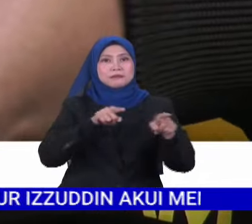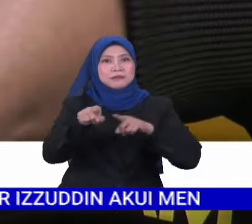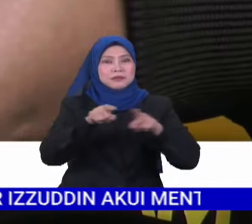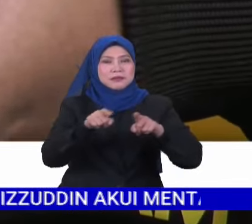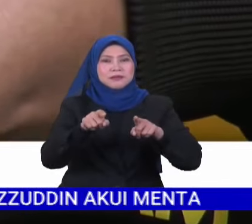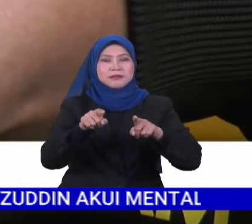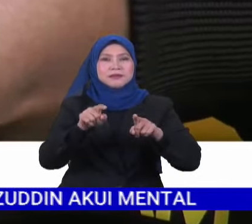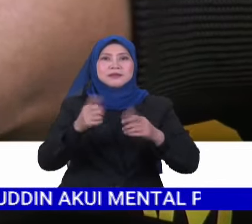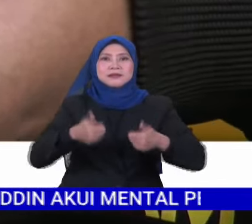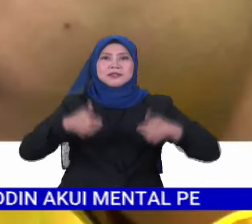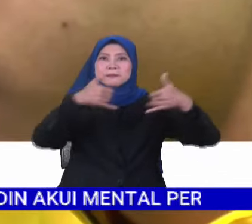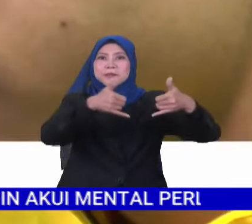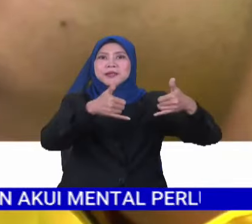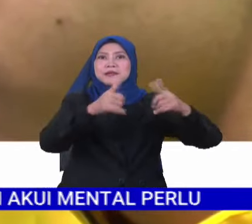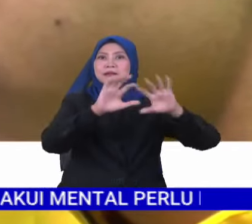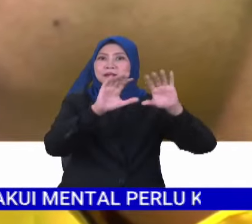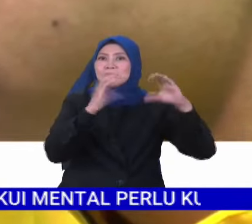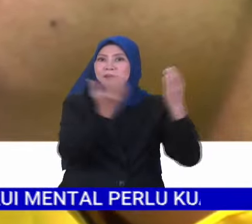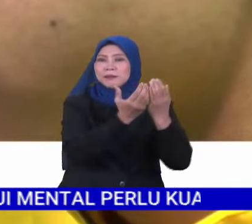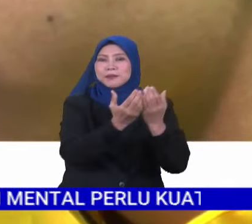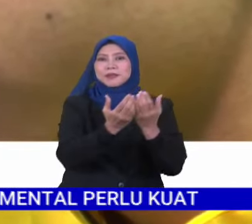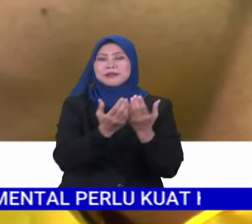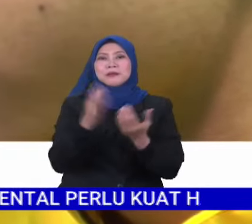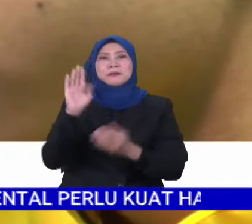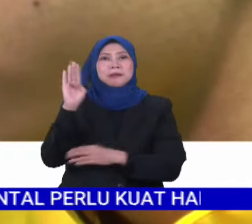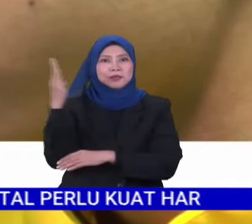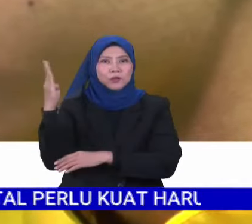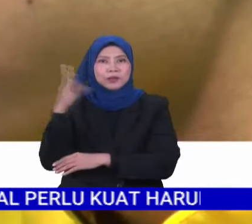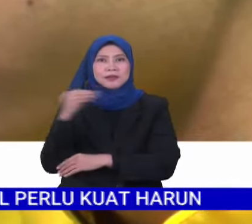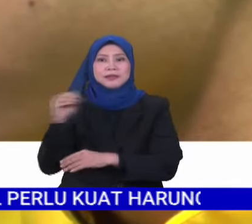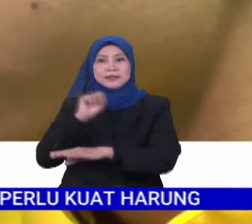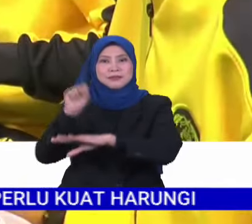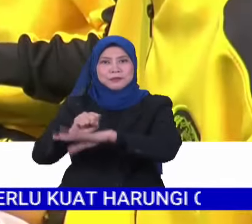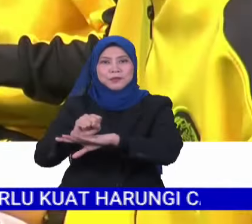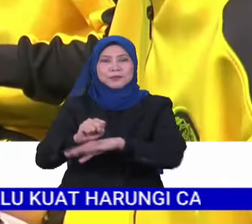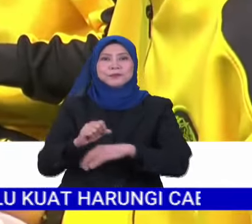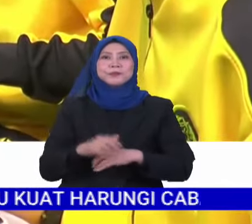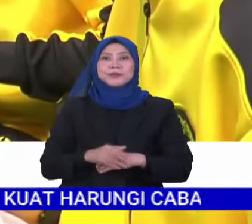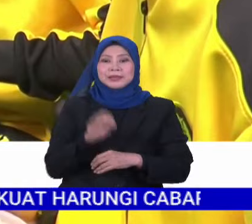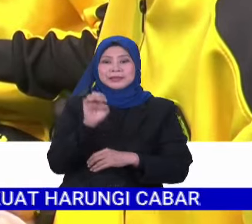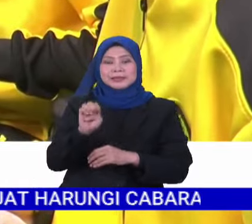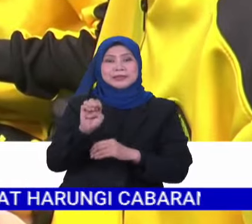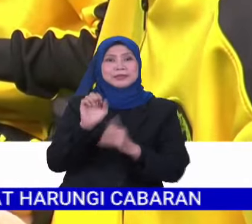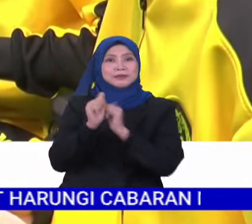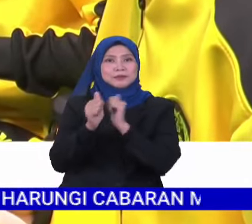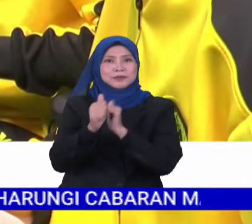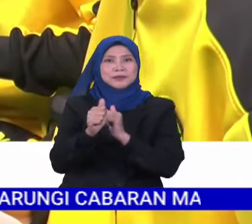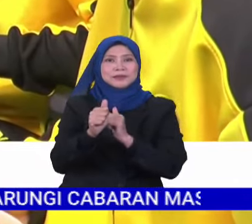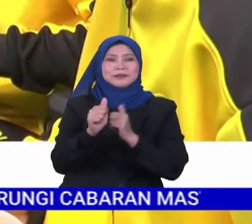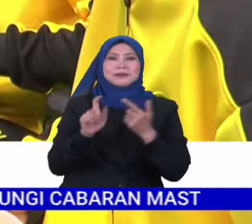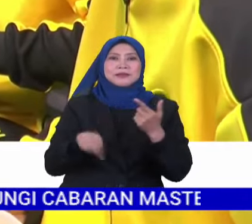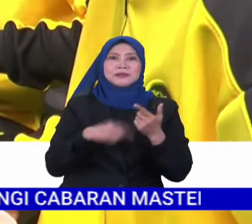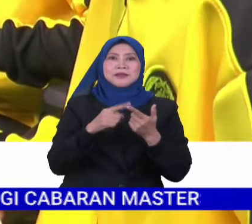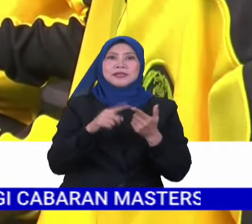Evolution club di Barcelona dan Singapura high Champions League di Manchester ini senkub di denmark's